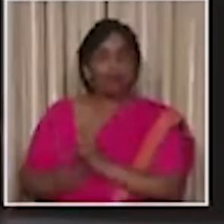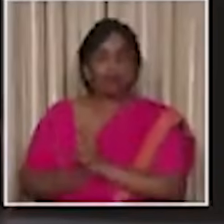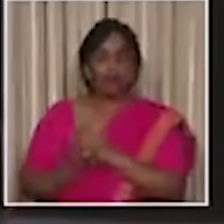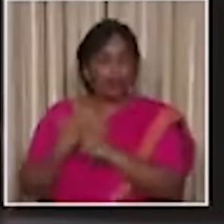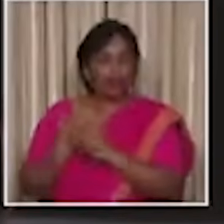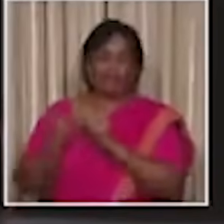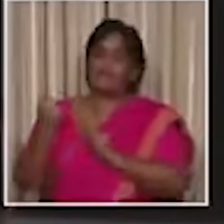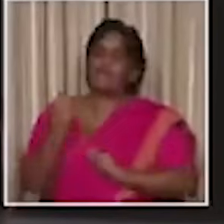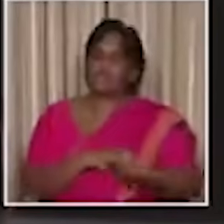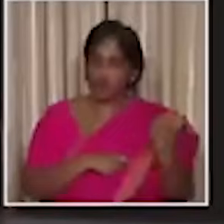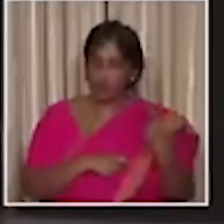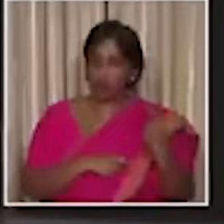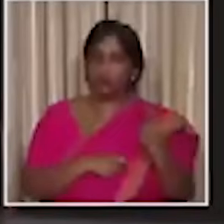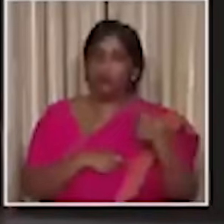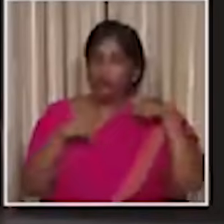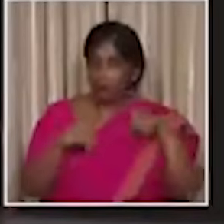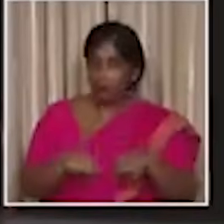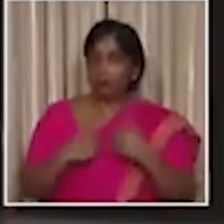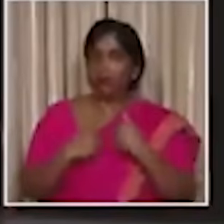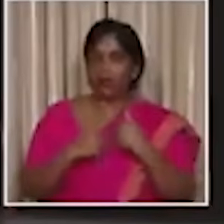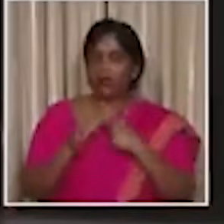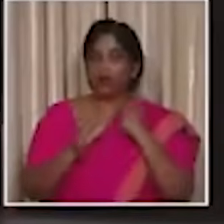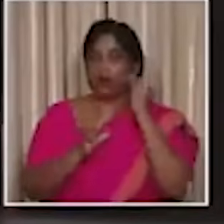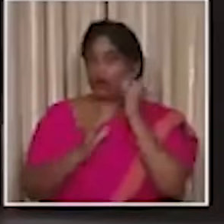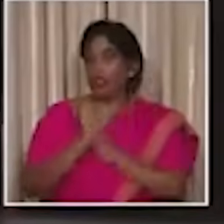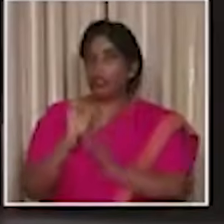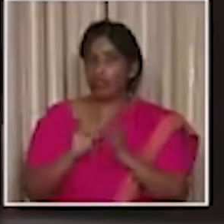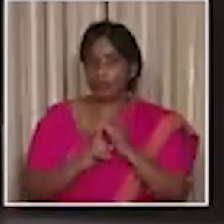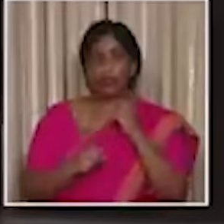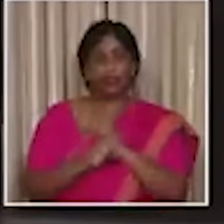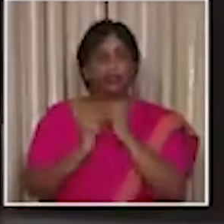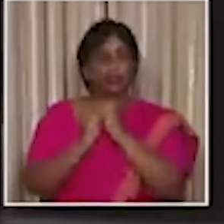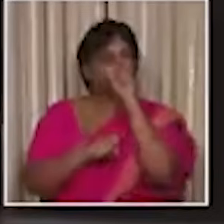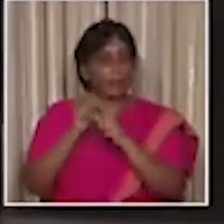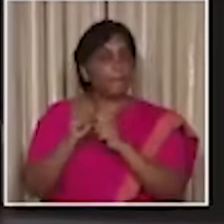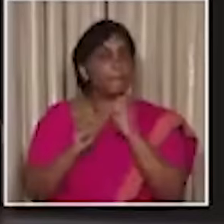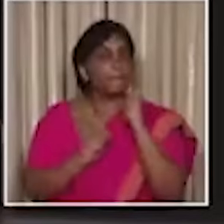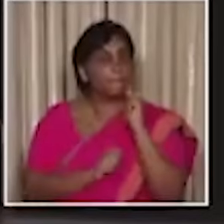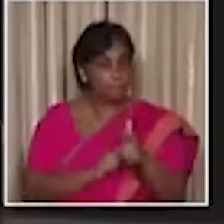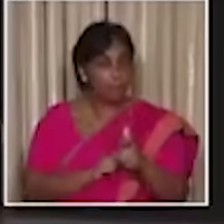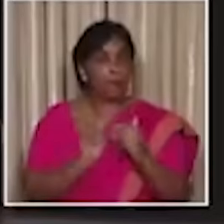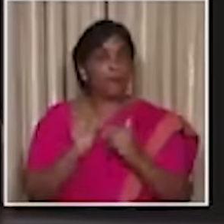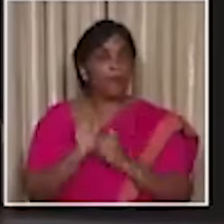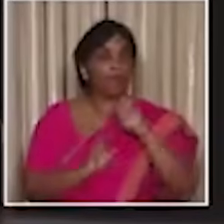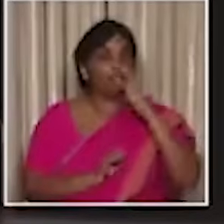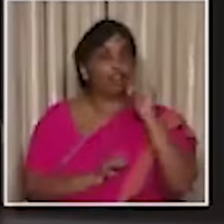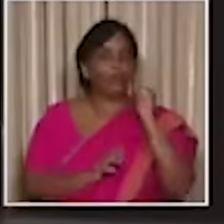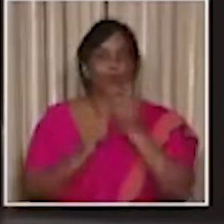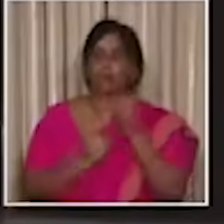විකුණනවා. අපි මේ තරේ අනුර කුමාර ඇමතුමා රජයේ සේවකවන්ට පරිගවන්න මිලියන 350ක්